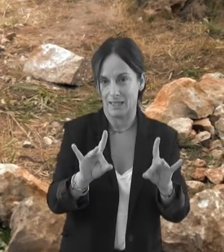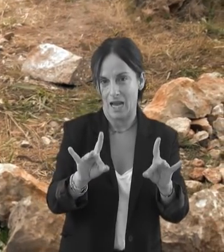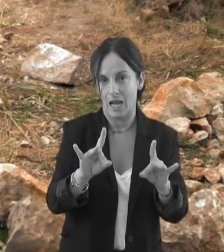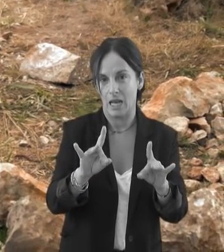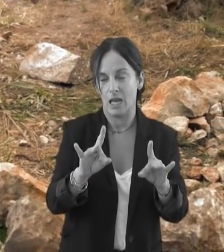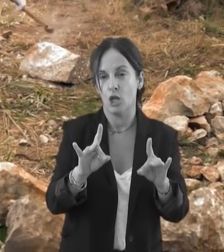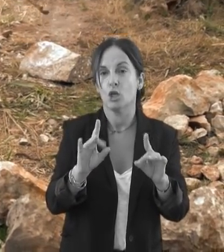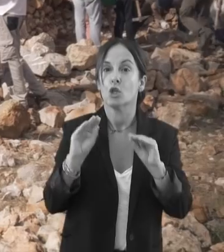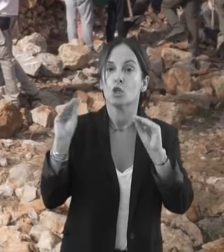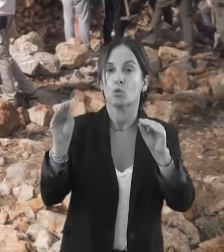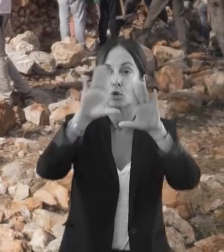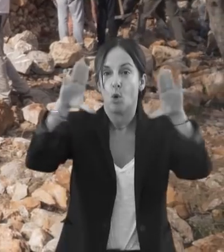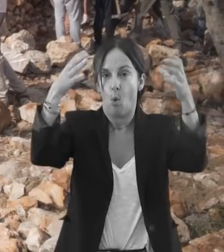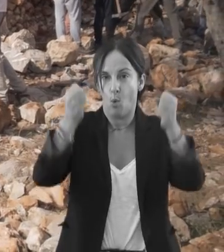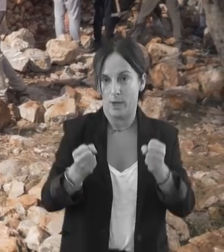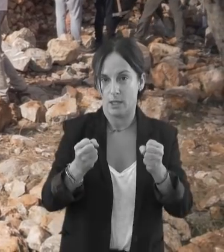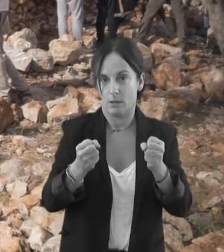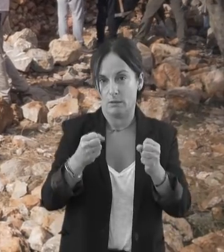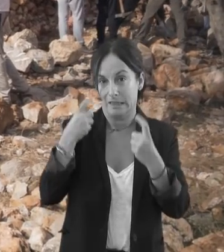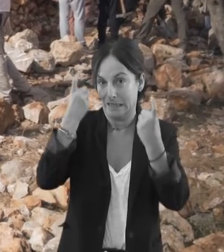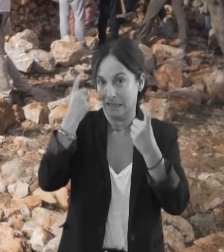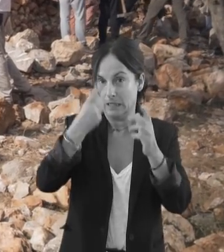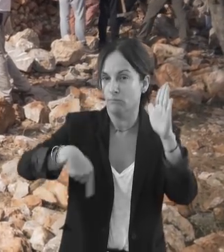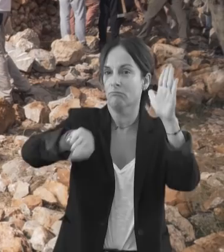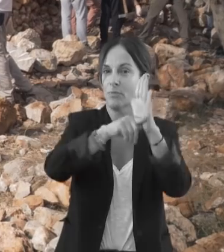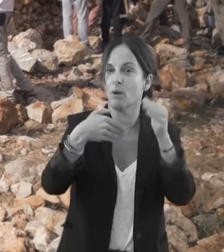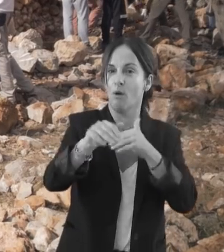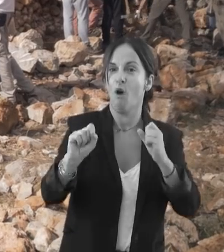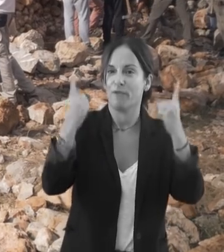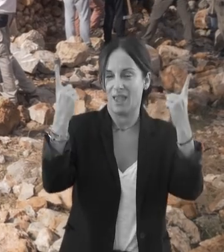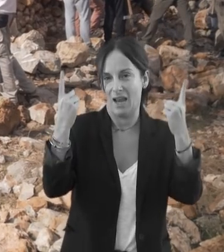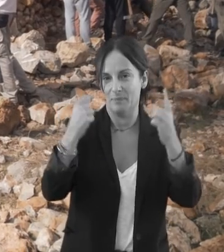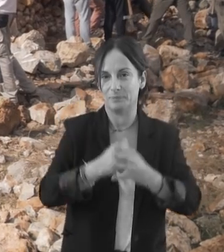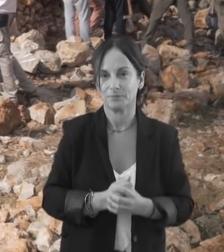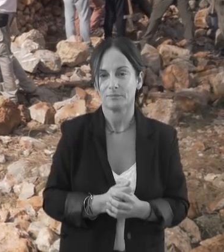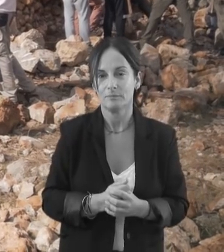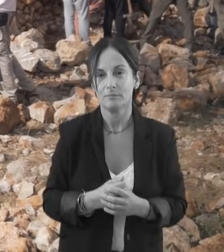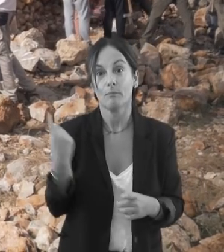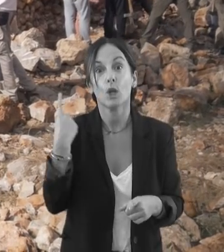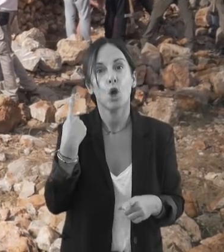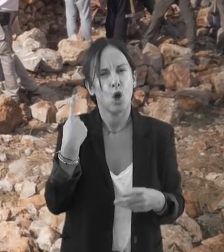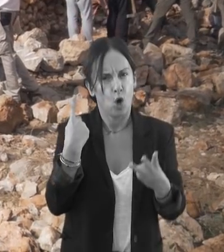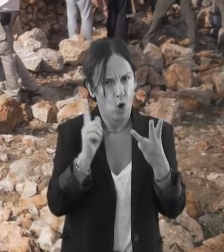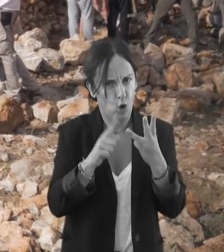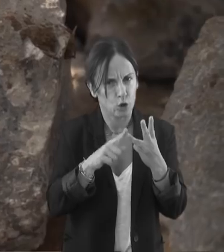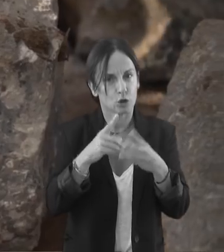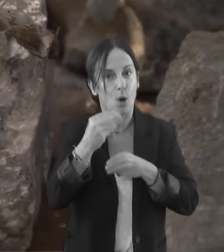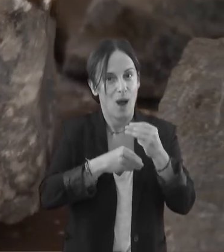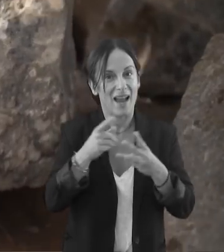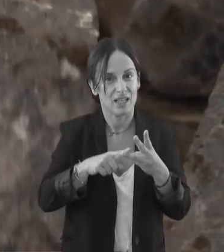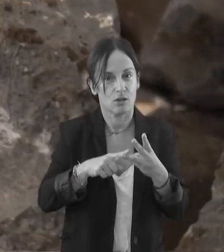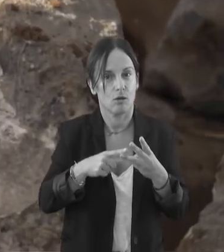a assegurar el reconeixement professional de l'ofici dels professionals. Paral·lelament, el Consell de